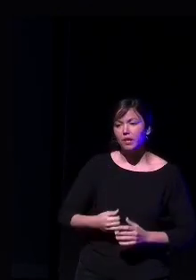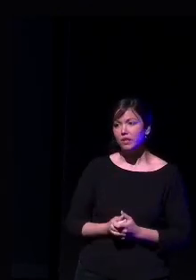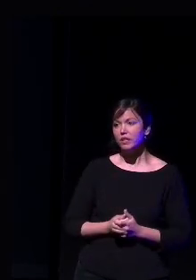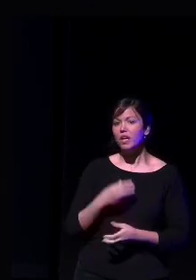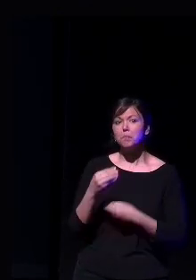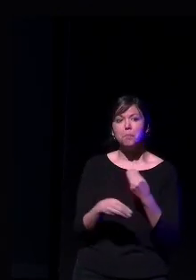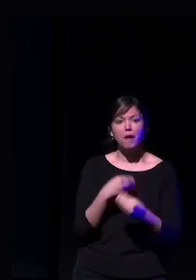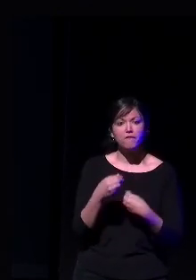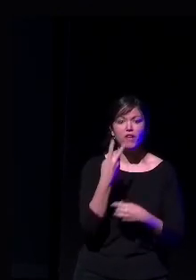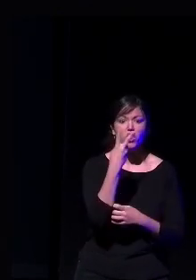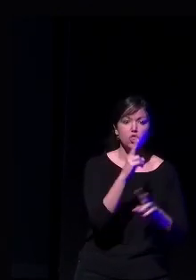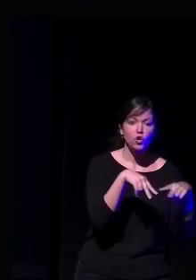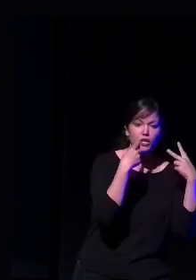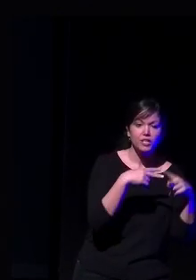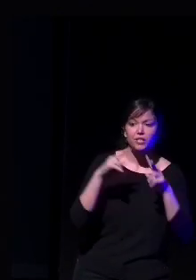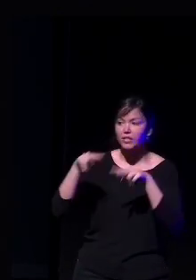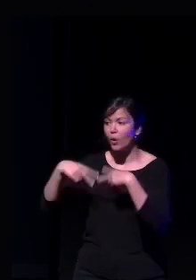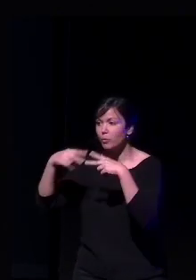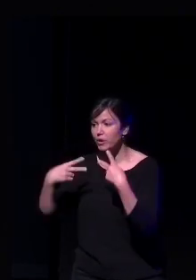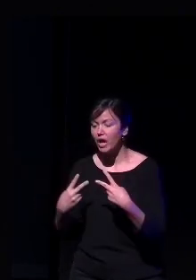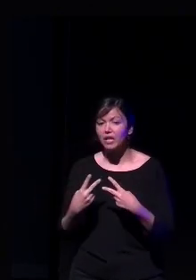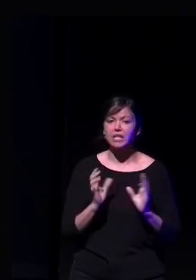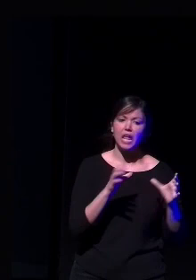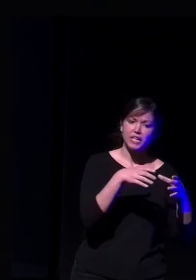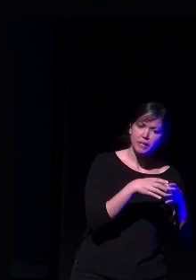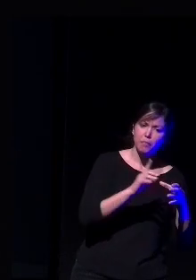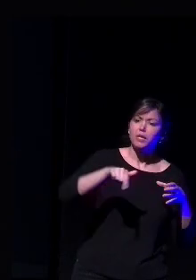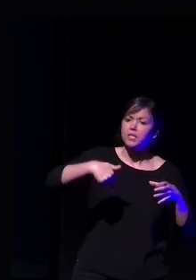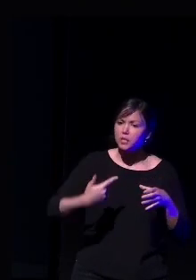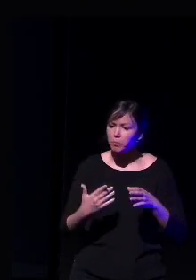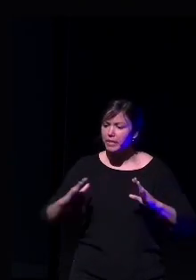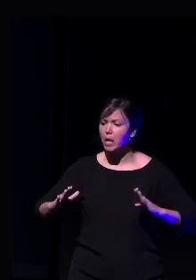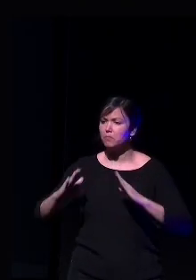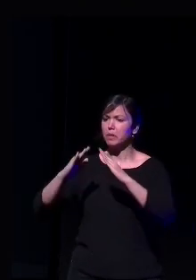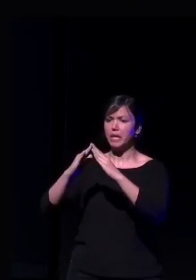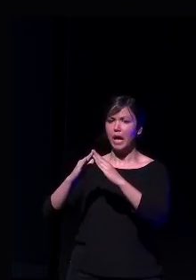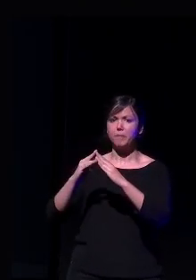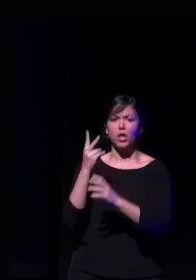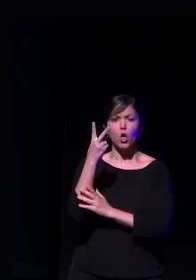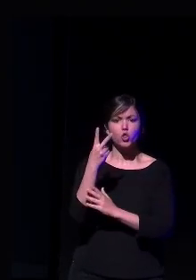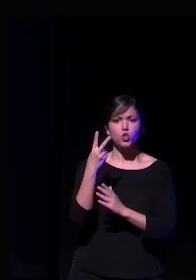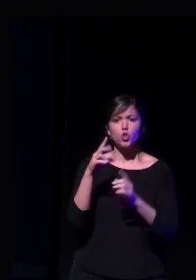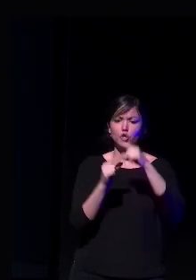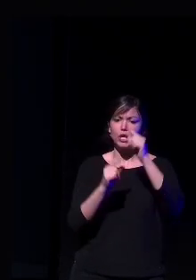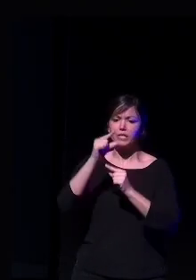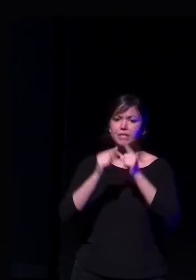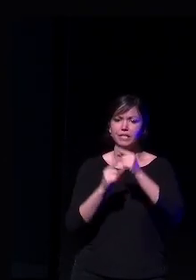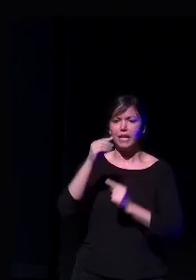Vam fer dos restaurants, dos grans restaurants, l'Epic i la Piràmide, que en aquell moment ja tenien dues estrelles Michelin.